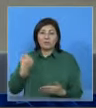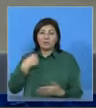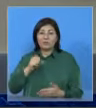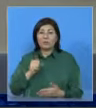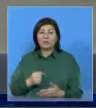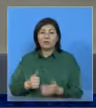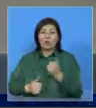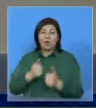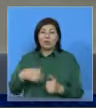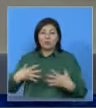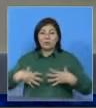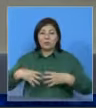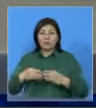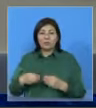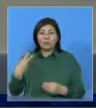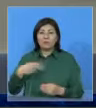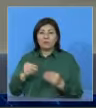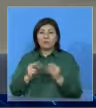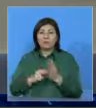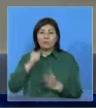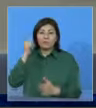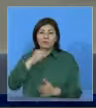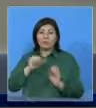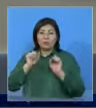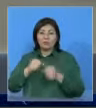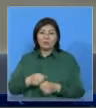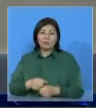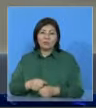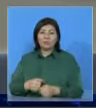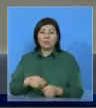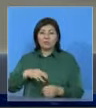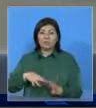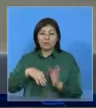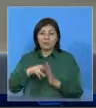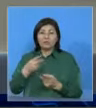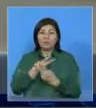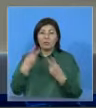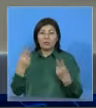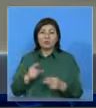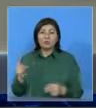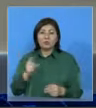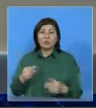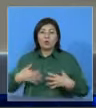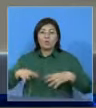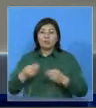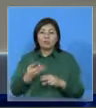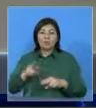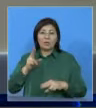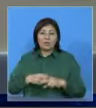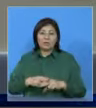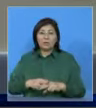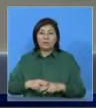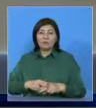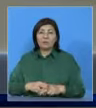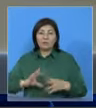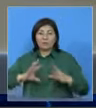Бассе» 2018 года, так как они смогут наилучшим образом показать, что создание семьи – это кропотливая работа